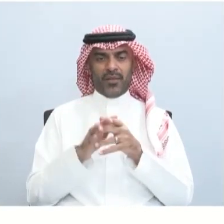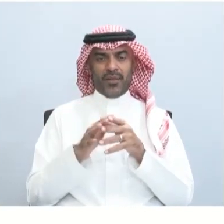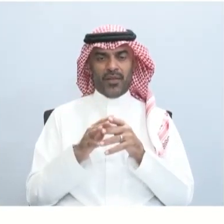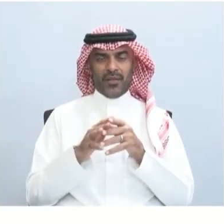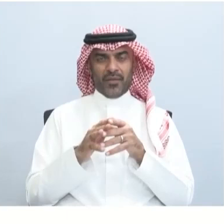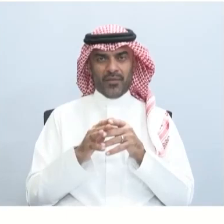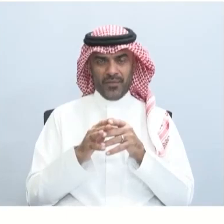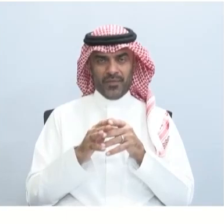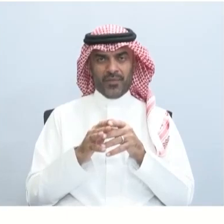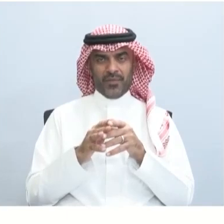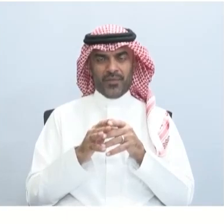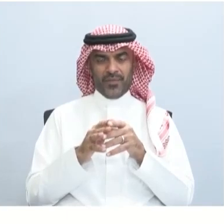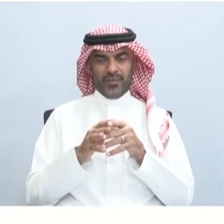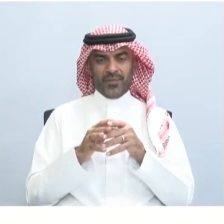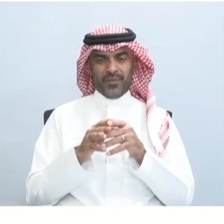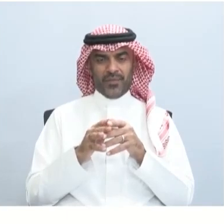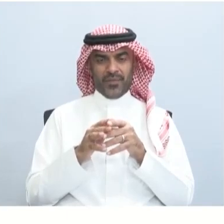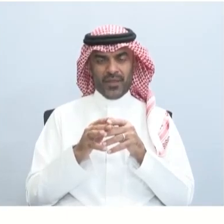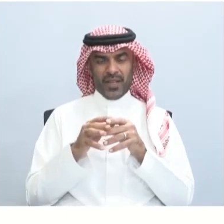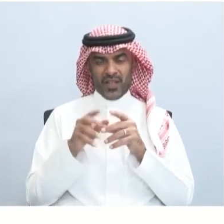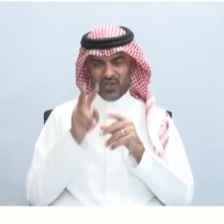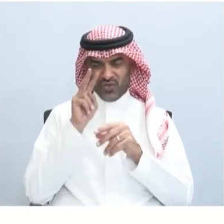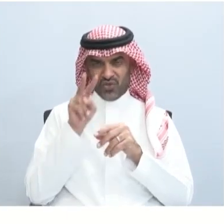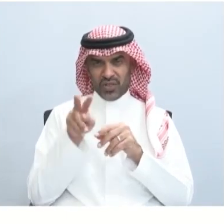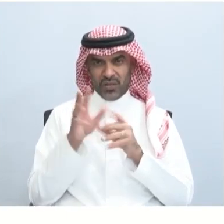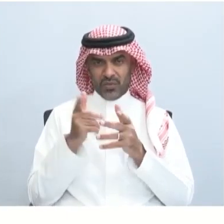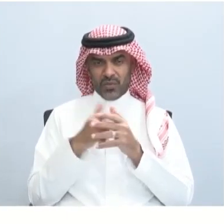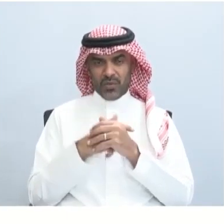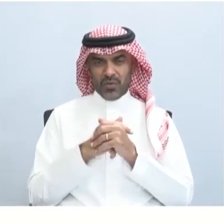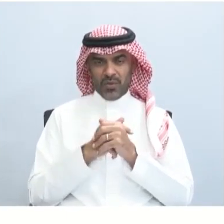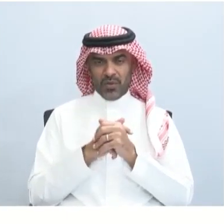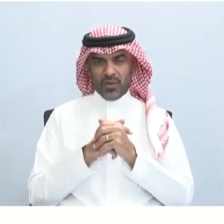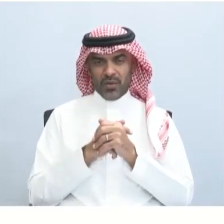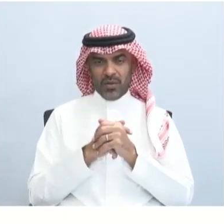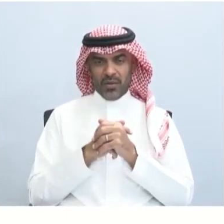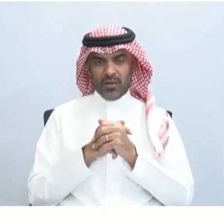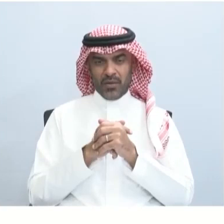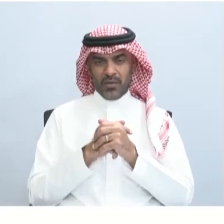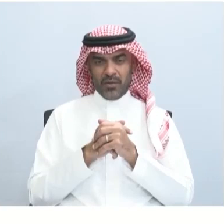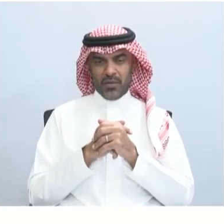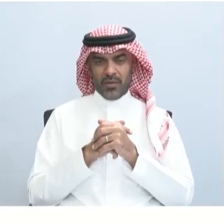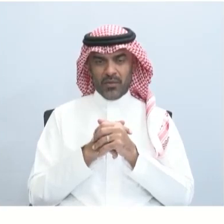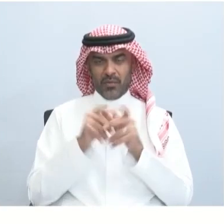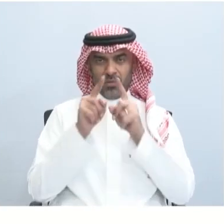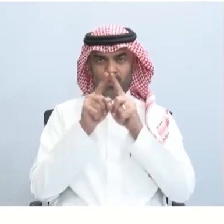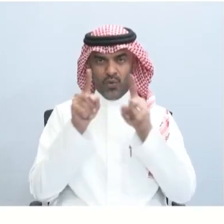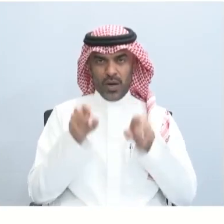متعدد الالوان الشكل مربع ممتاز